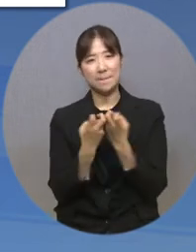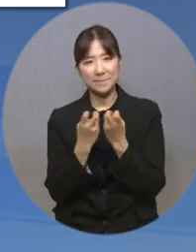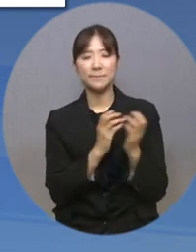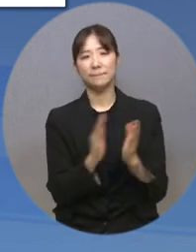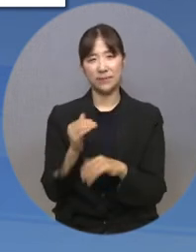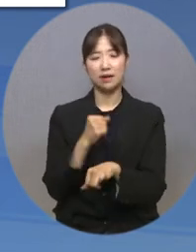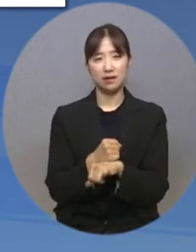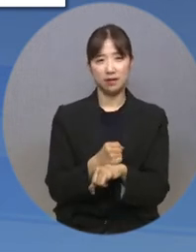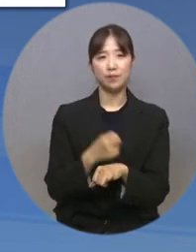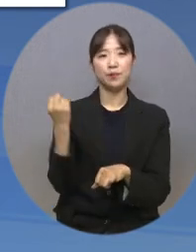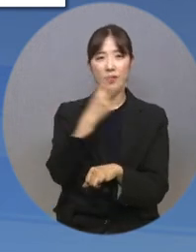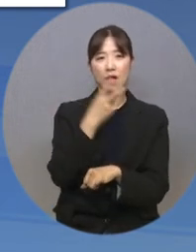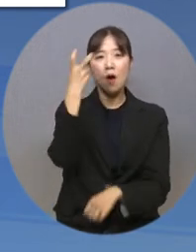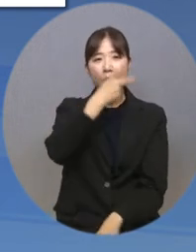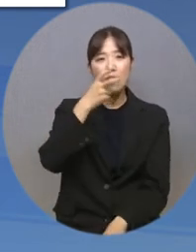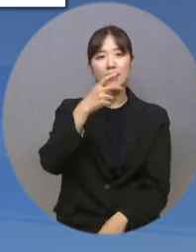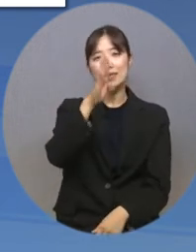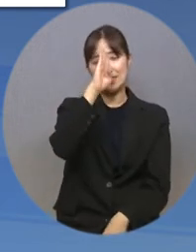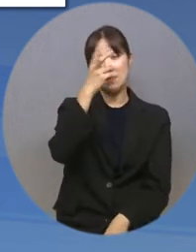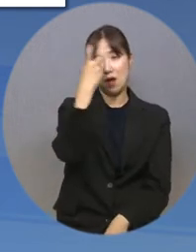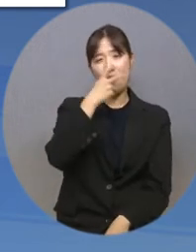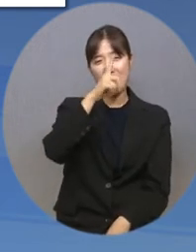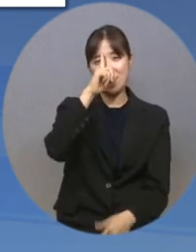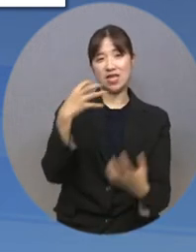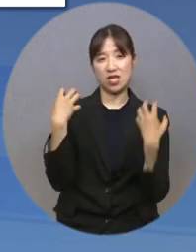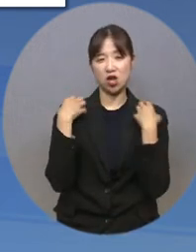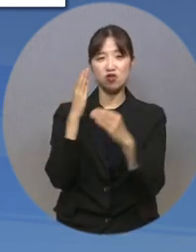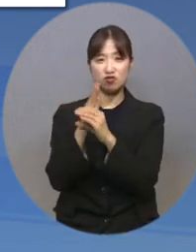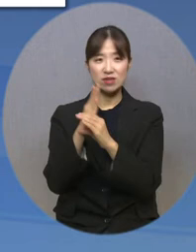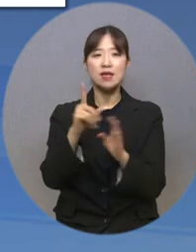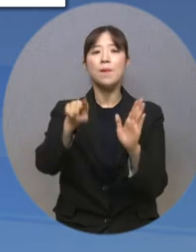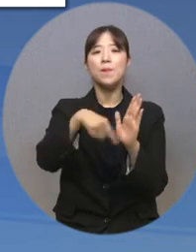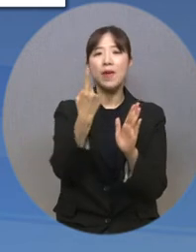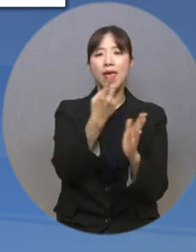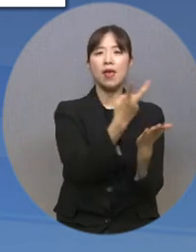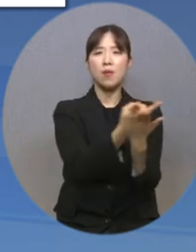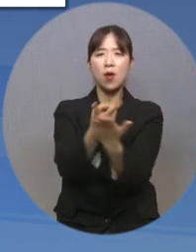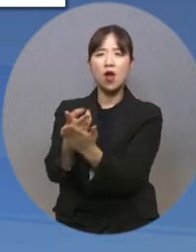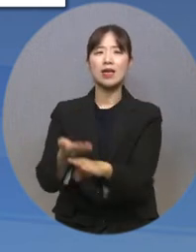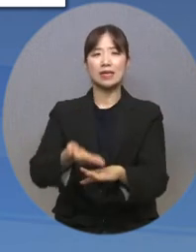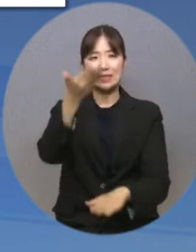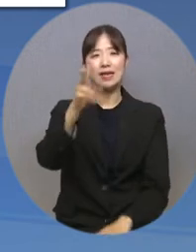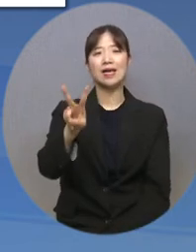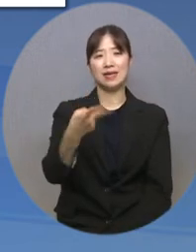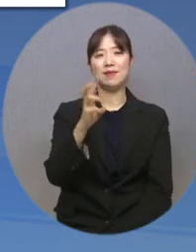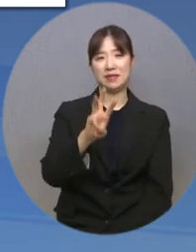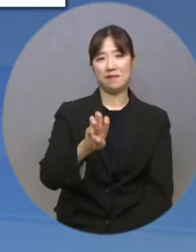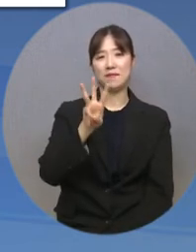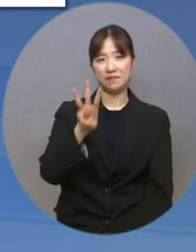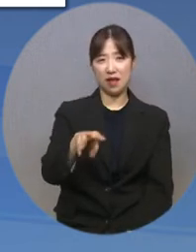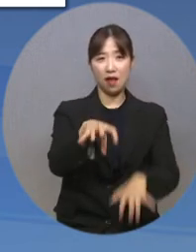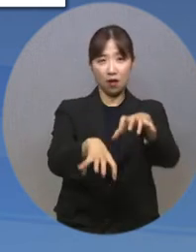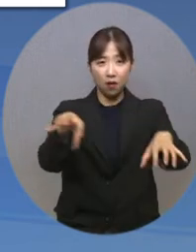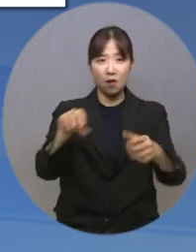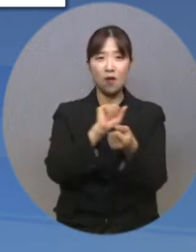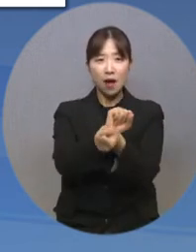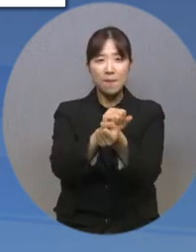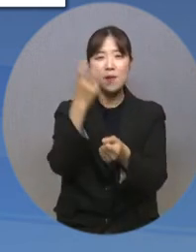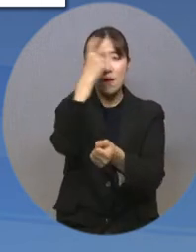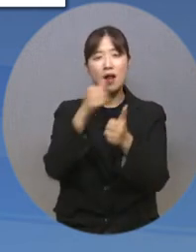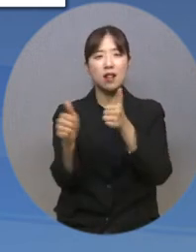아울러 질병관리청을 중심으로 100병상 이상 정신병원 233곳을 대상으로